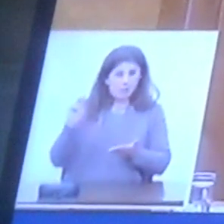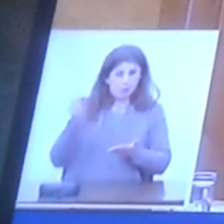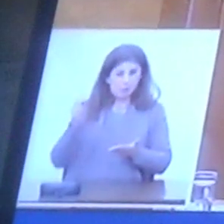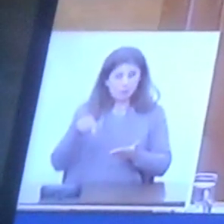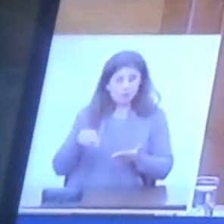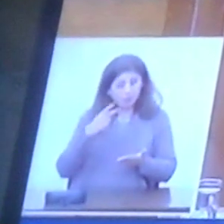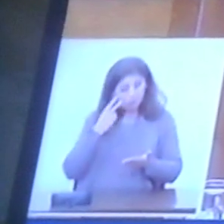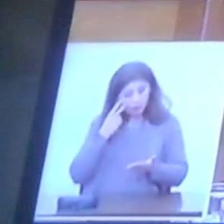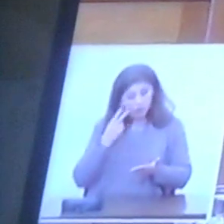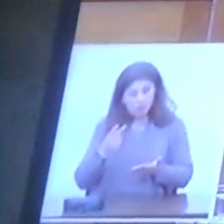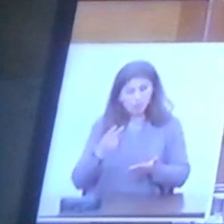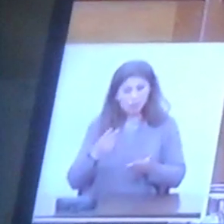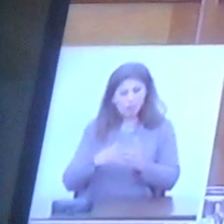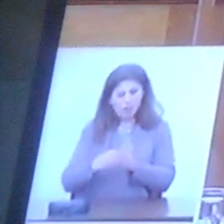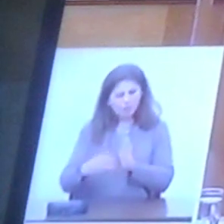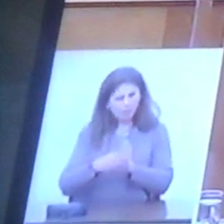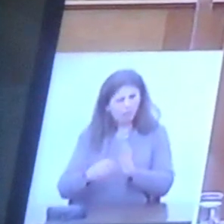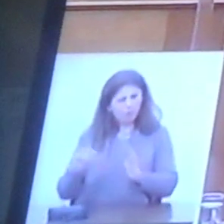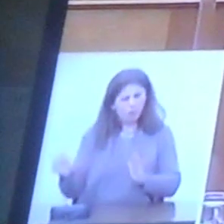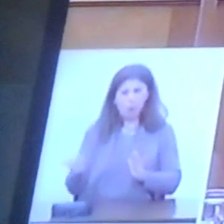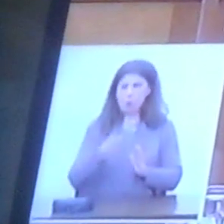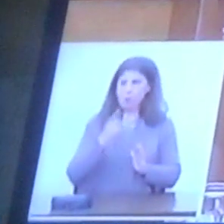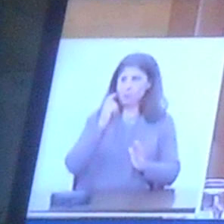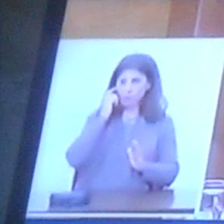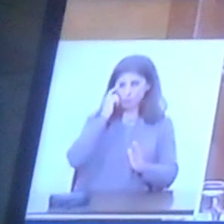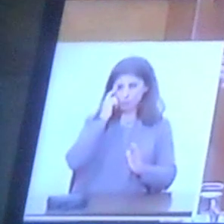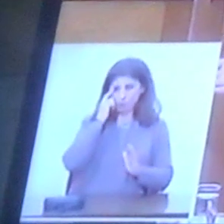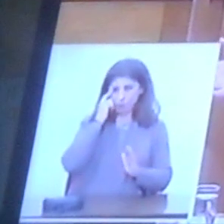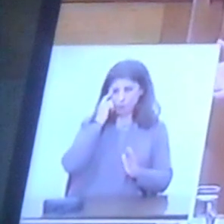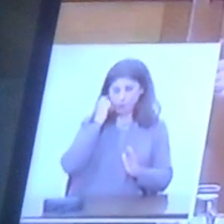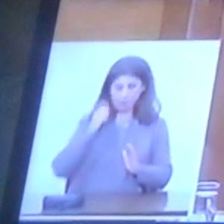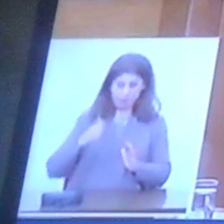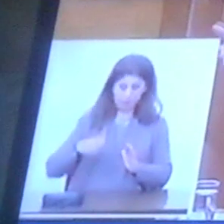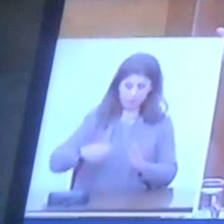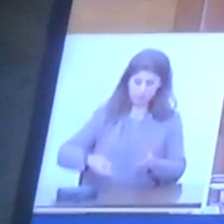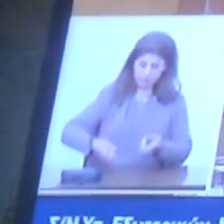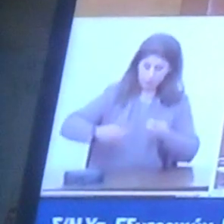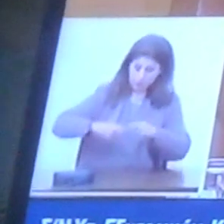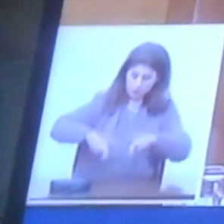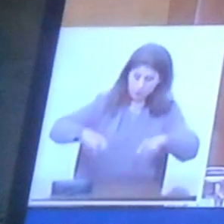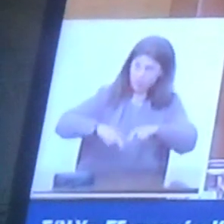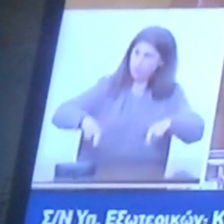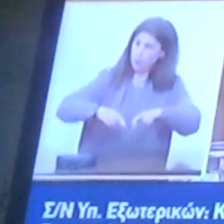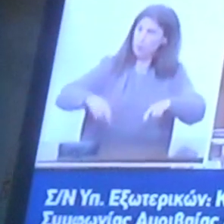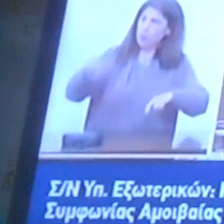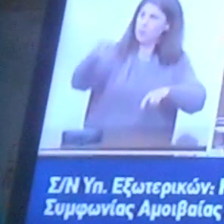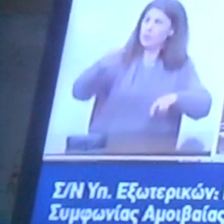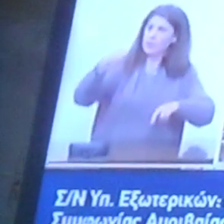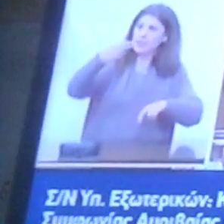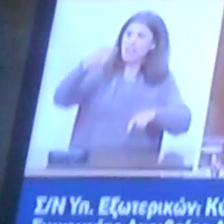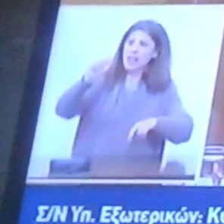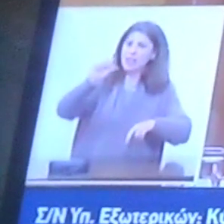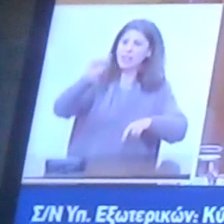βλέπω ότι αντιγράφεται όλοι, όλοι. Άκουγα τώρα το Πασόκ να μιλάει για εξορίξεις. Πρόκειται περί δάσους. 23 χρόνια